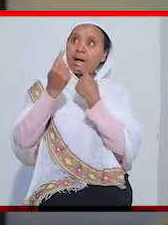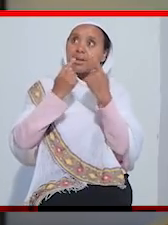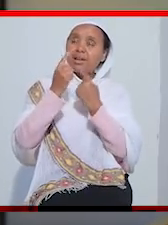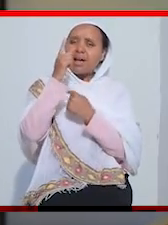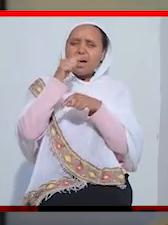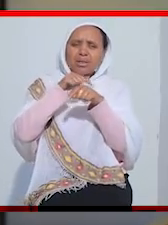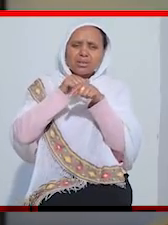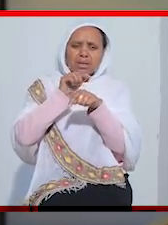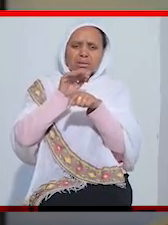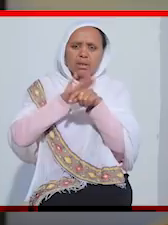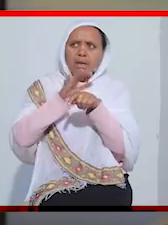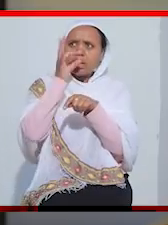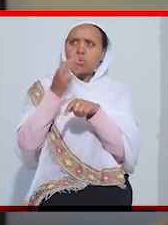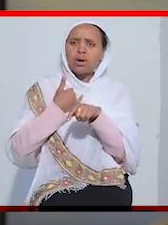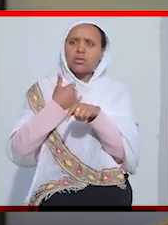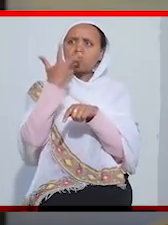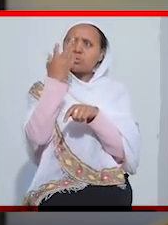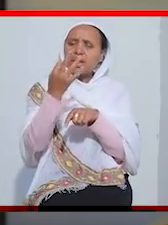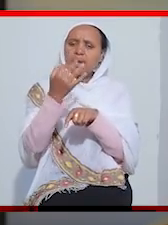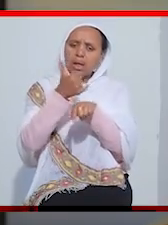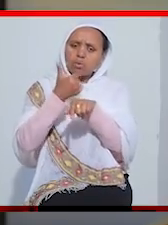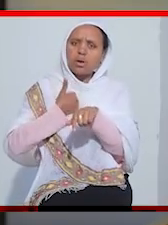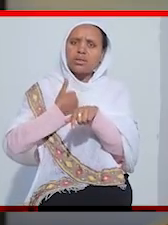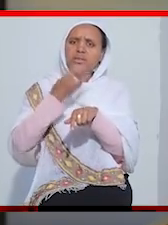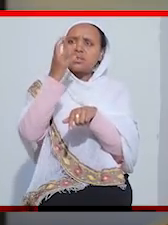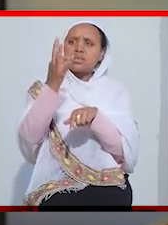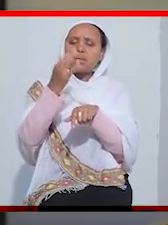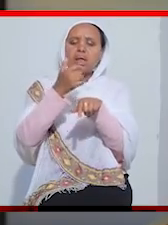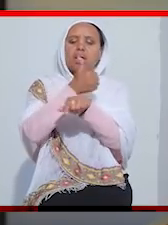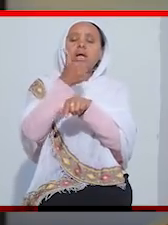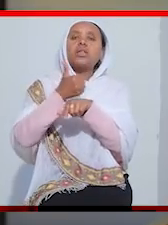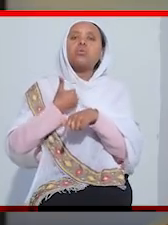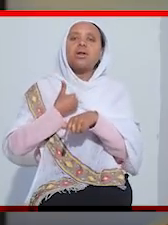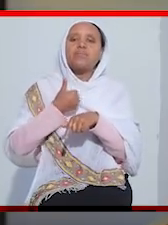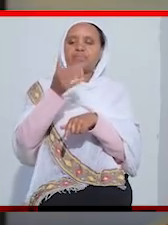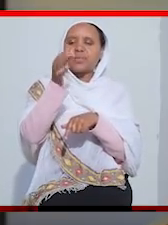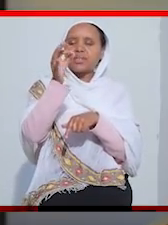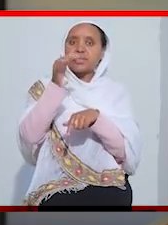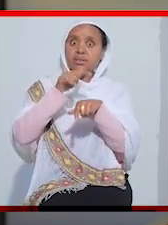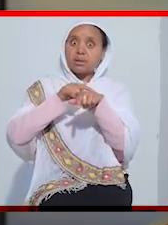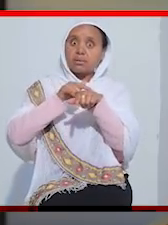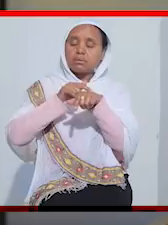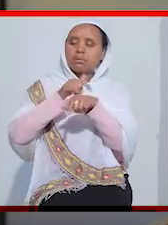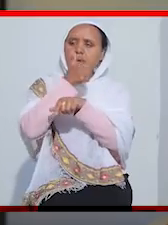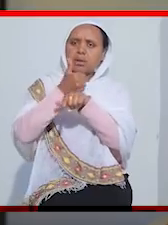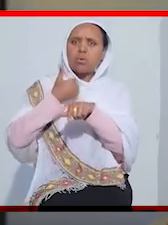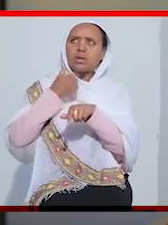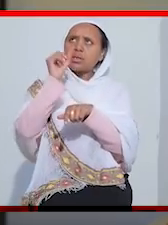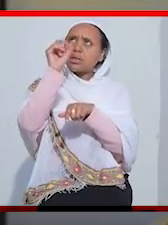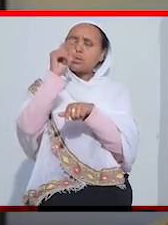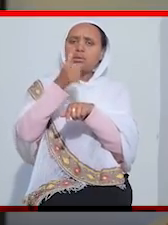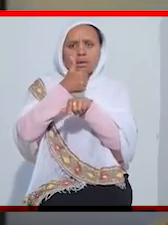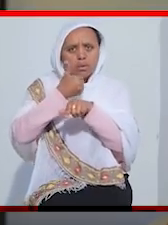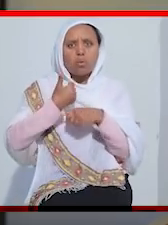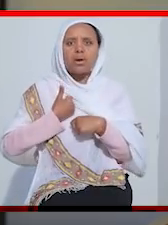ጋር ለመነጋገር አንድ ሰዓት ላይ ቀጠሮ አለኝ 3 ሰዓት ላይ ቀጠሮ አለኝ 6 ሰዓት ላይ ቀጠሮ አለኝ 9 ሰዓት ላይ ቀጠሮ